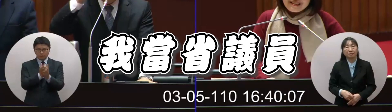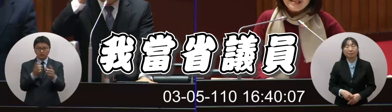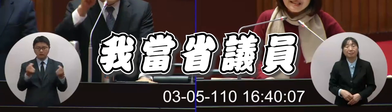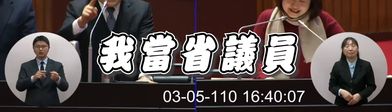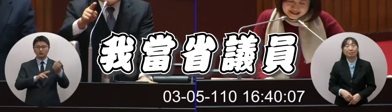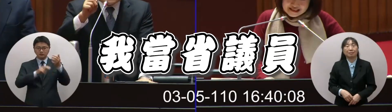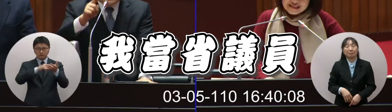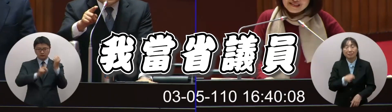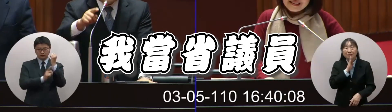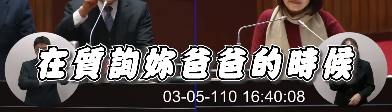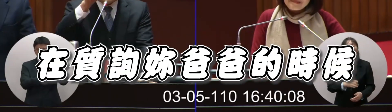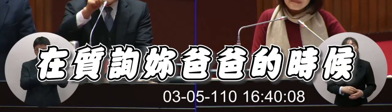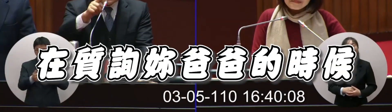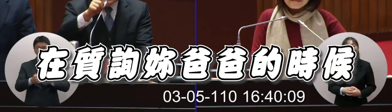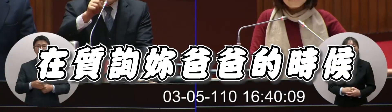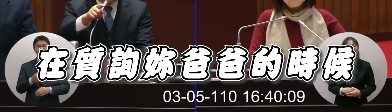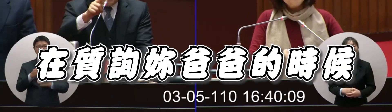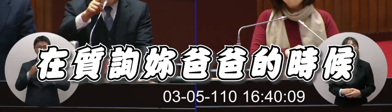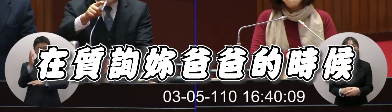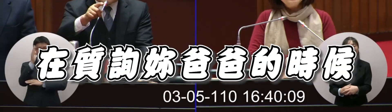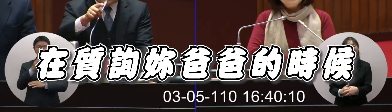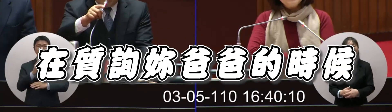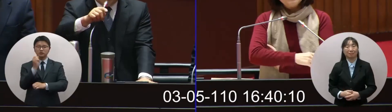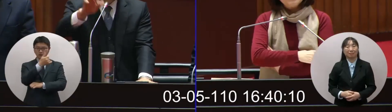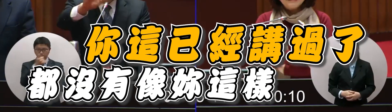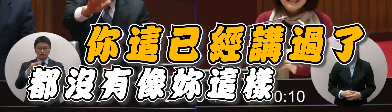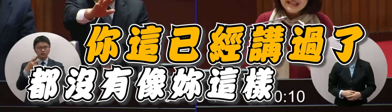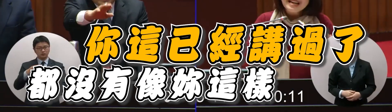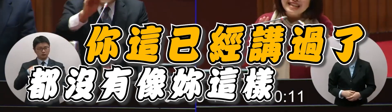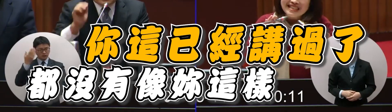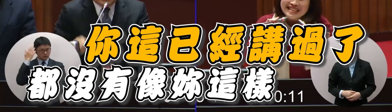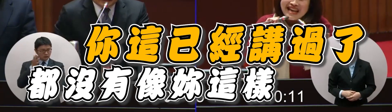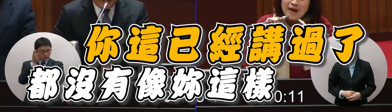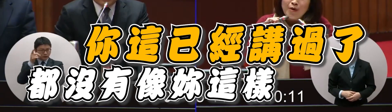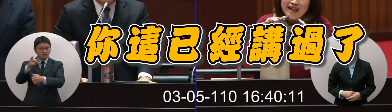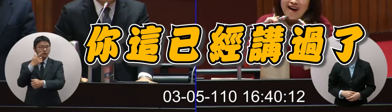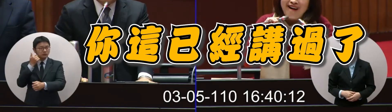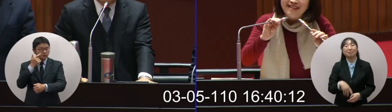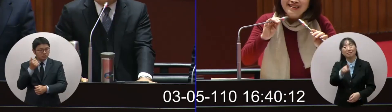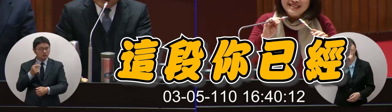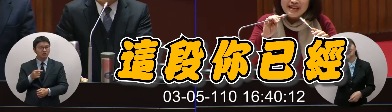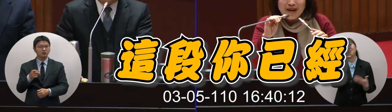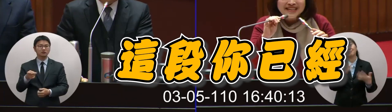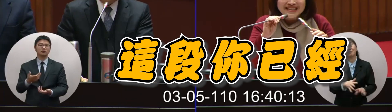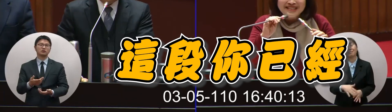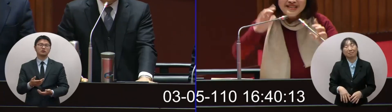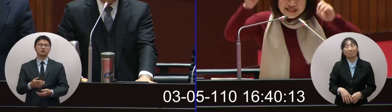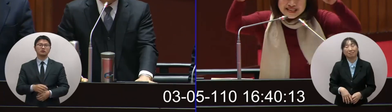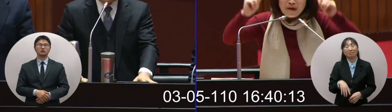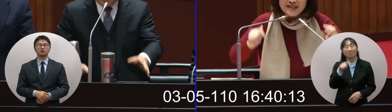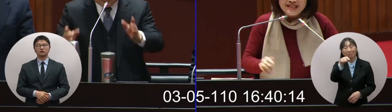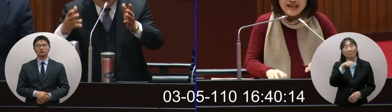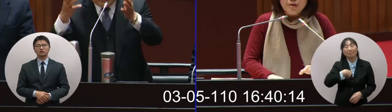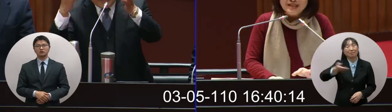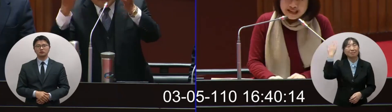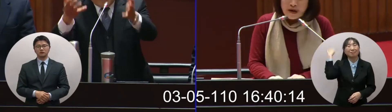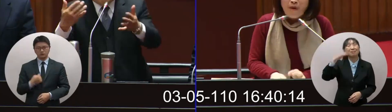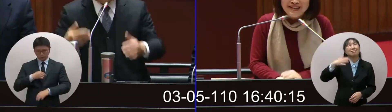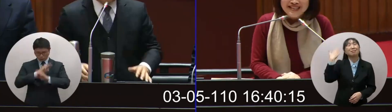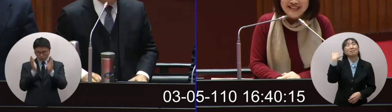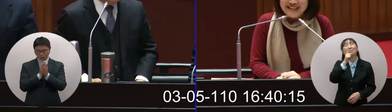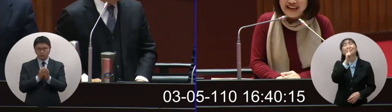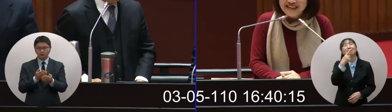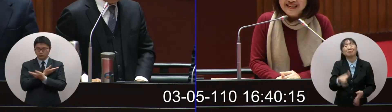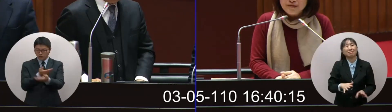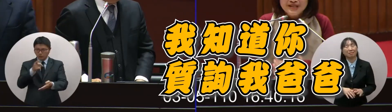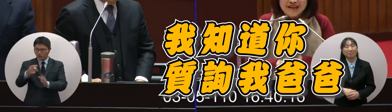员。我当省议员在执行你爸爸的时候， 你都没有像你这样。讲过了哈，这段你已经上回 我都给你爸爸